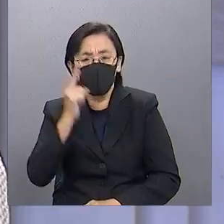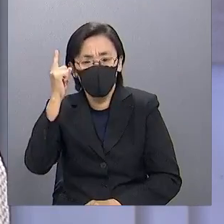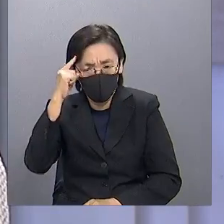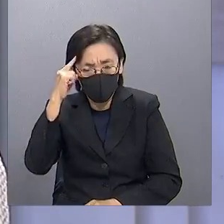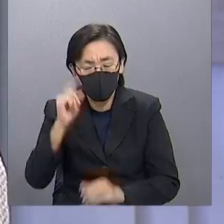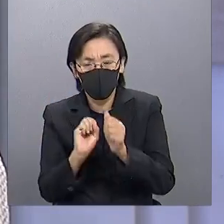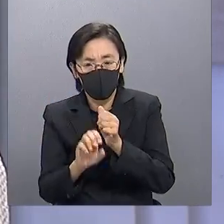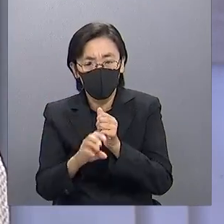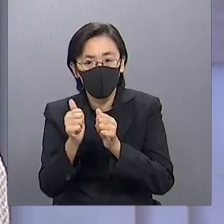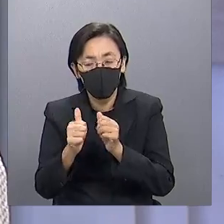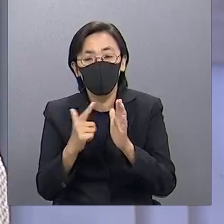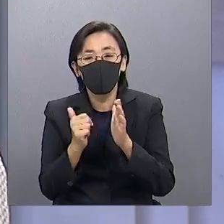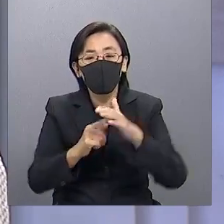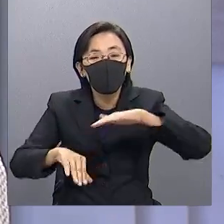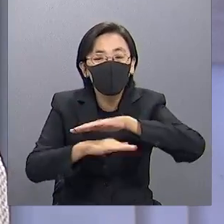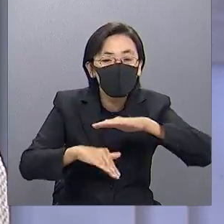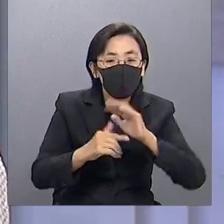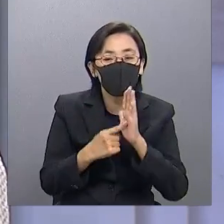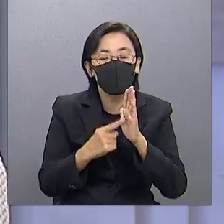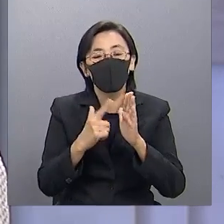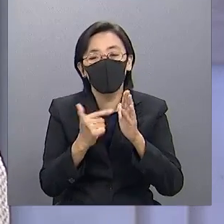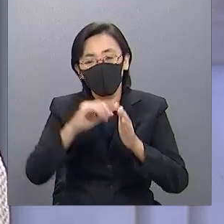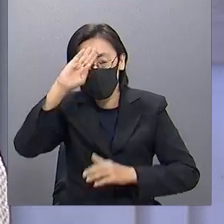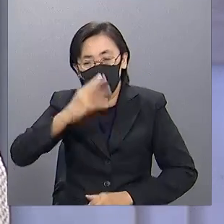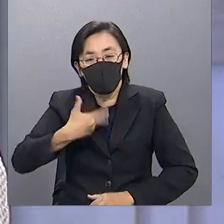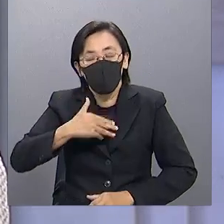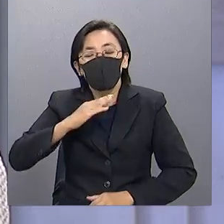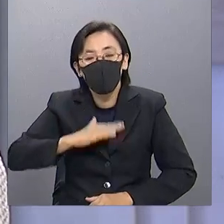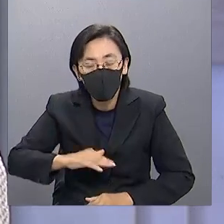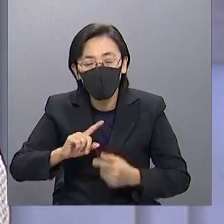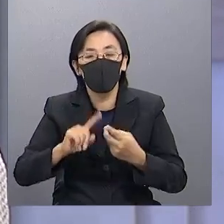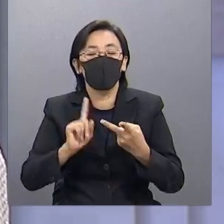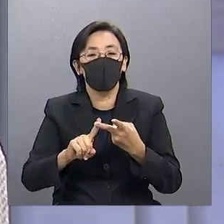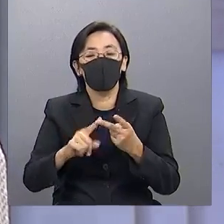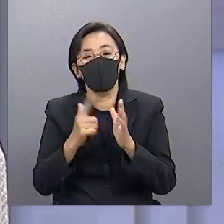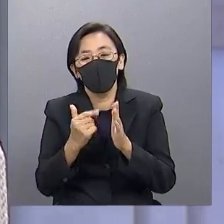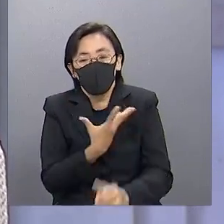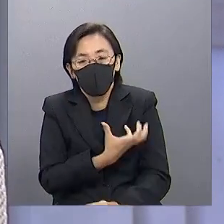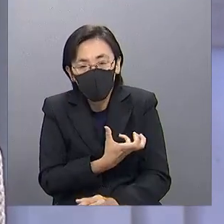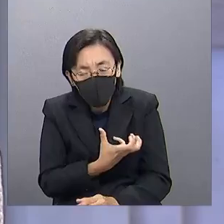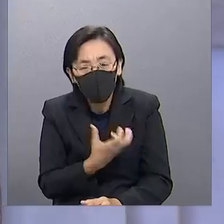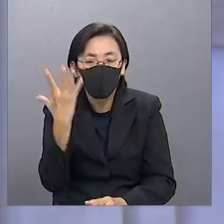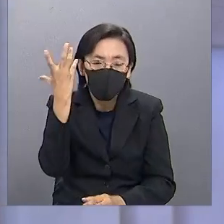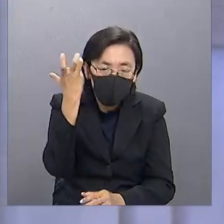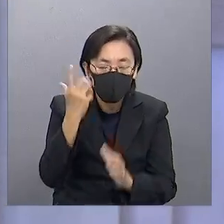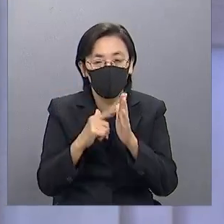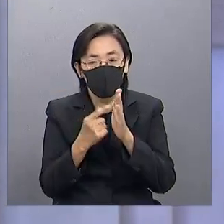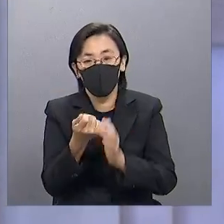านั้